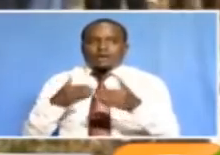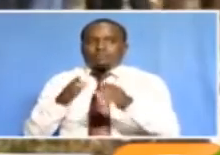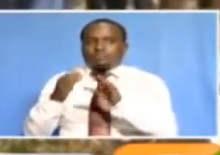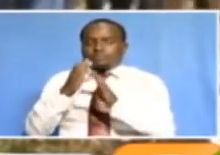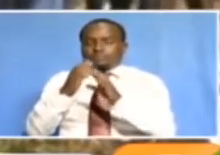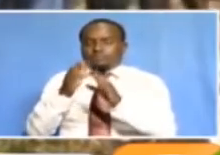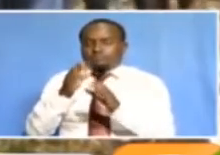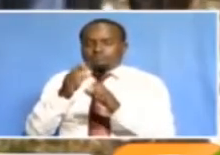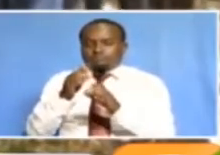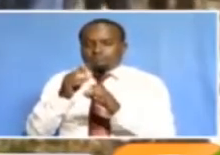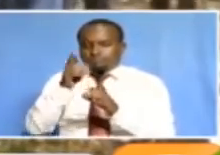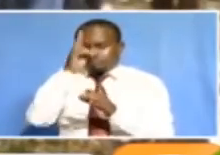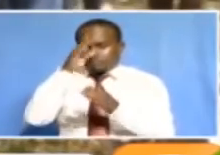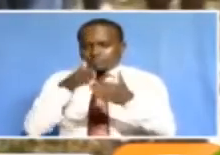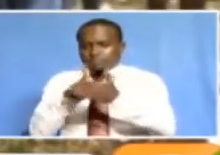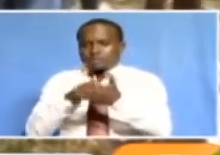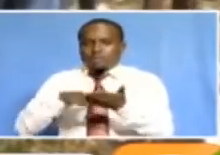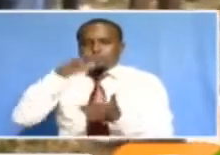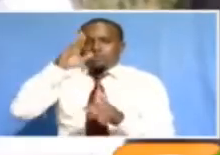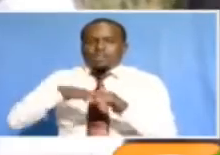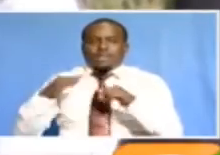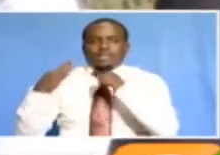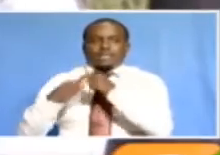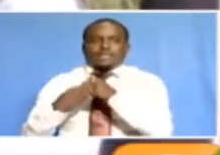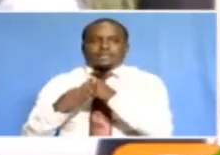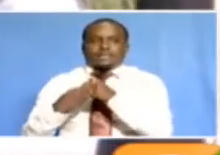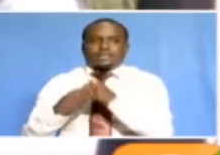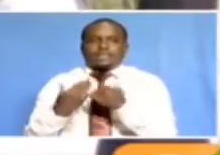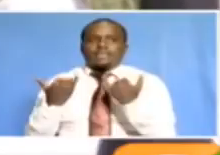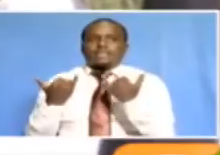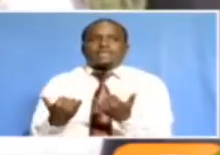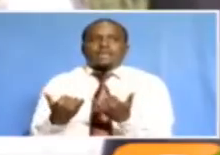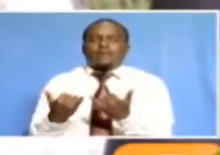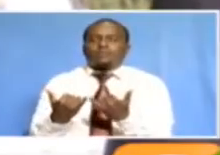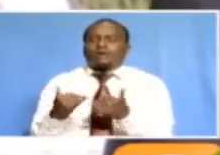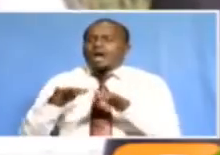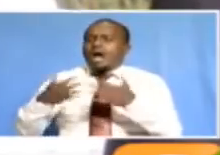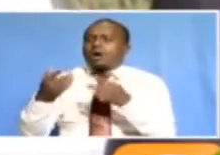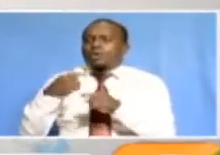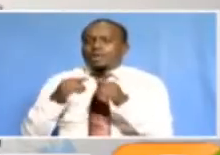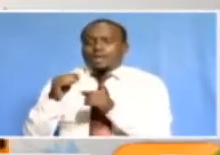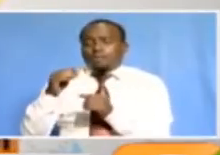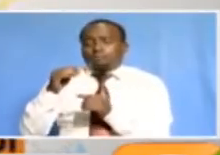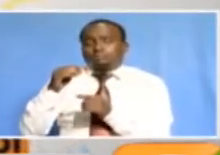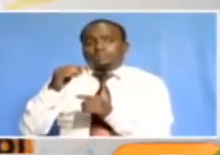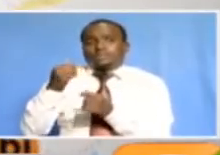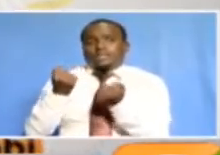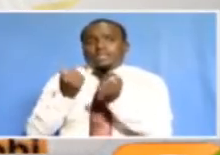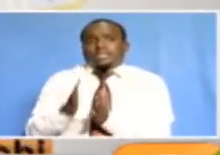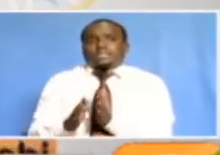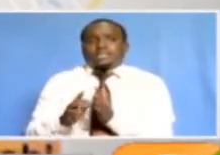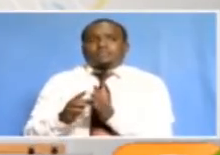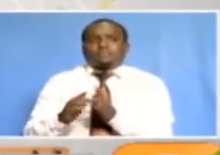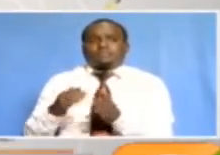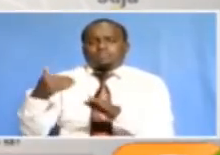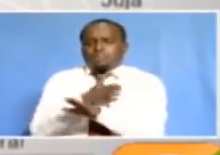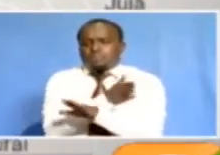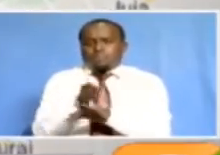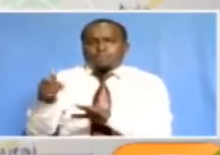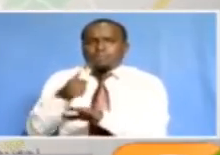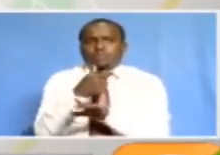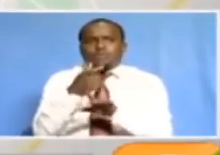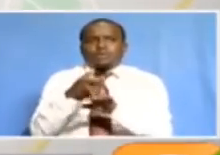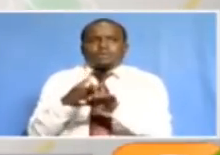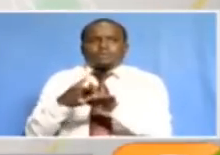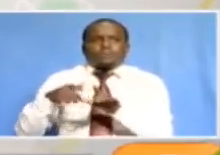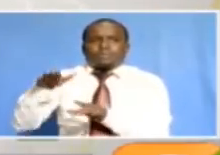polisi zaidi ya 8. Sasa inakuwaje dereva wa gari hili alikwepa maafisa kuanzia eneo la Kabete,